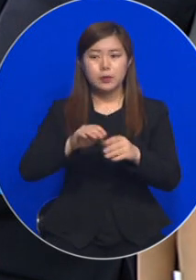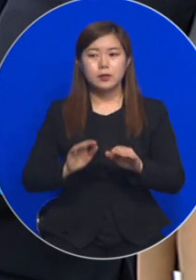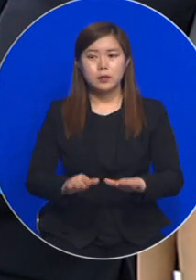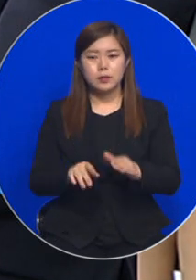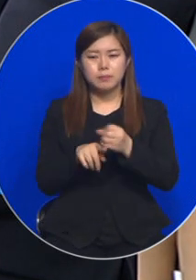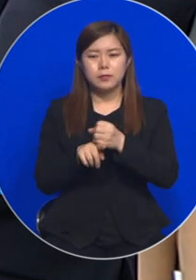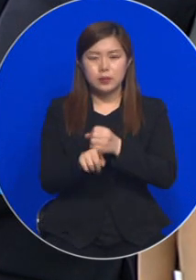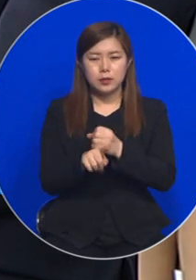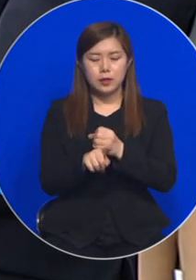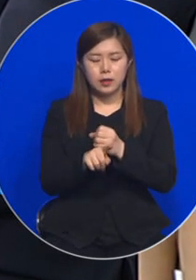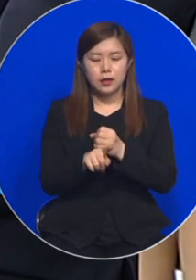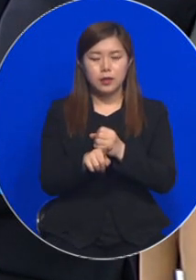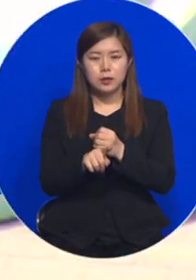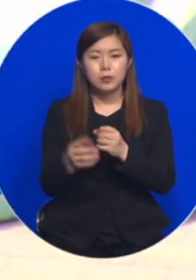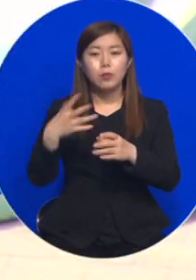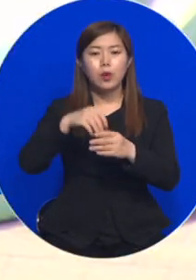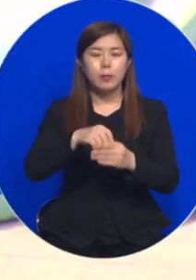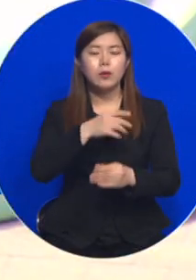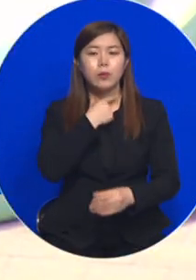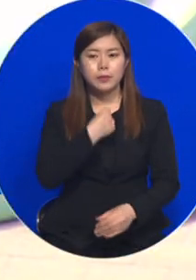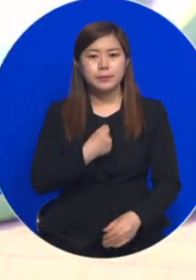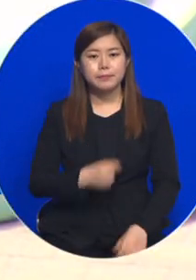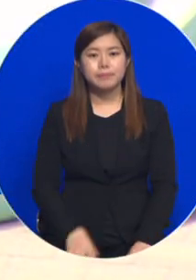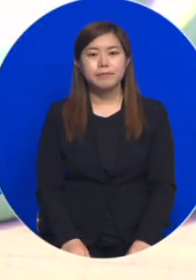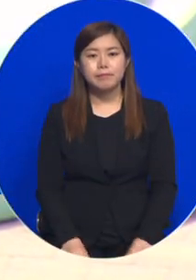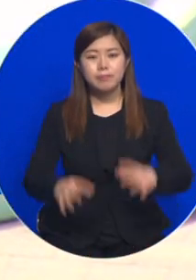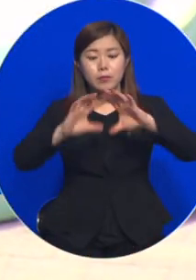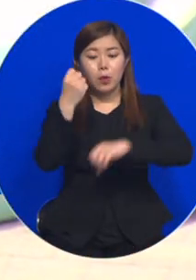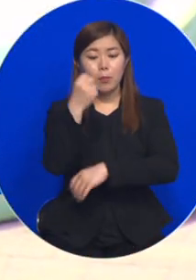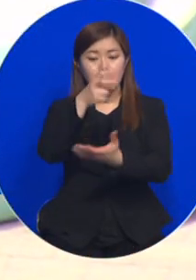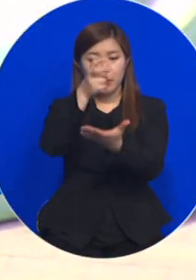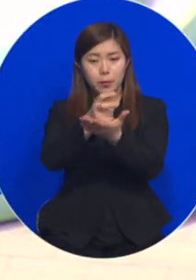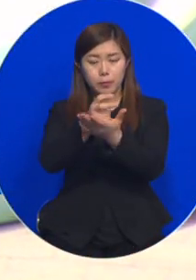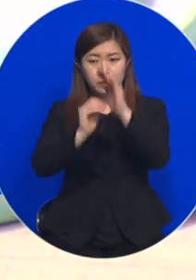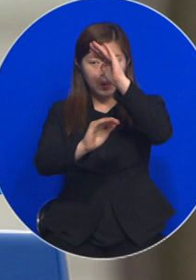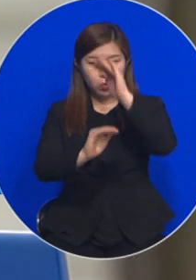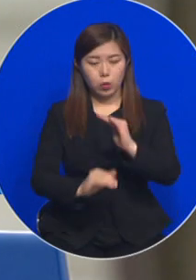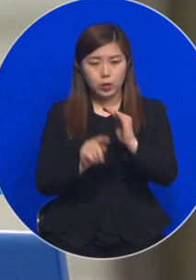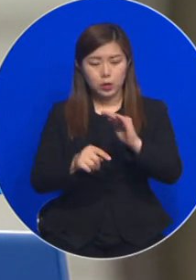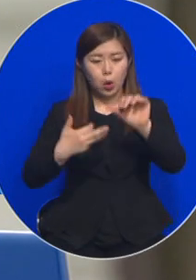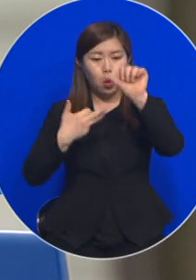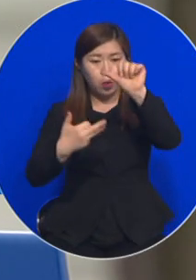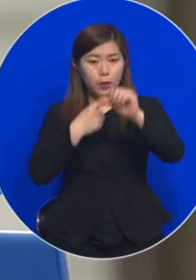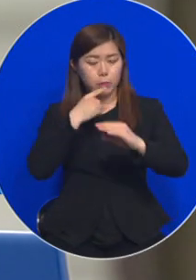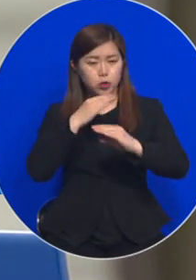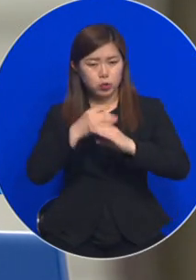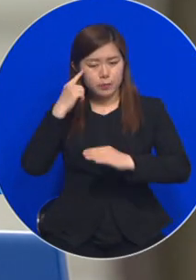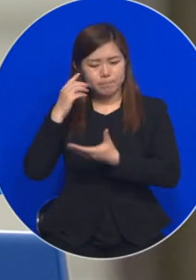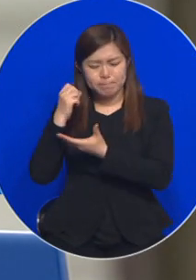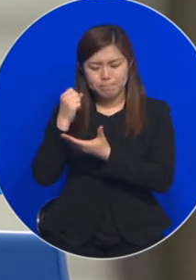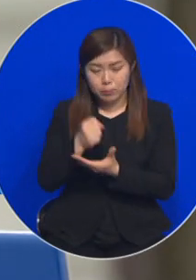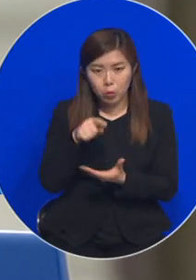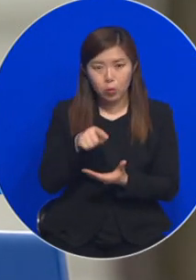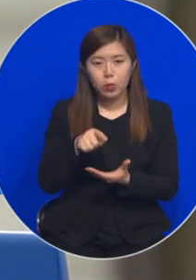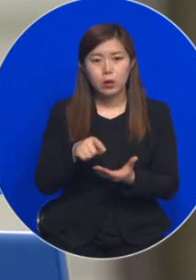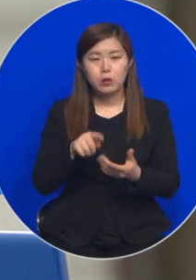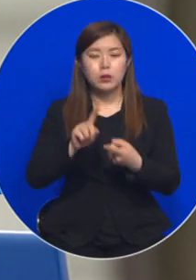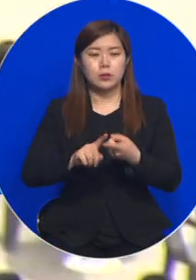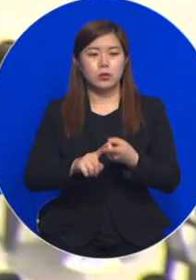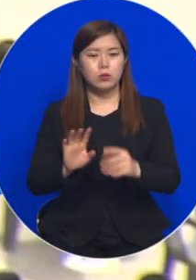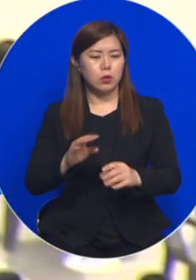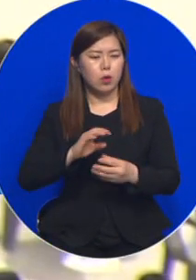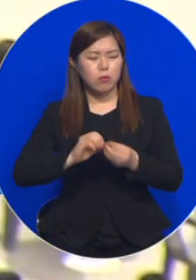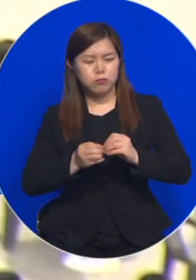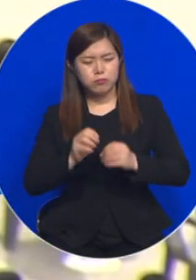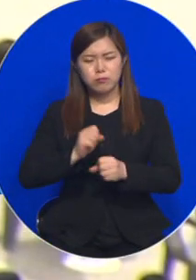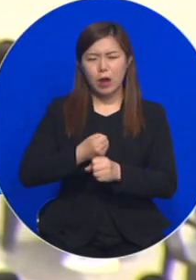희망한다는 바람도 전했습니다. 헌법 전문에 5.18 민주화운동을 새기는 것은 5.18을 누구도 훼손하거나